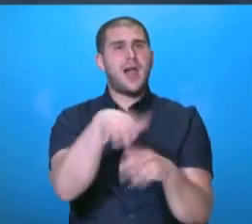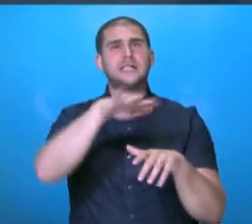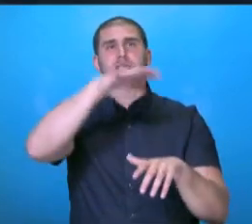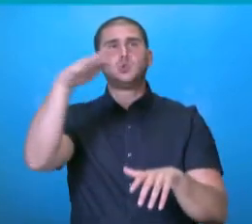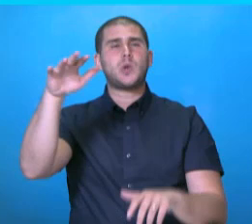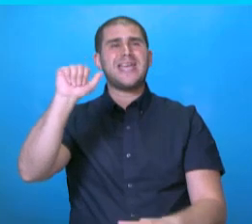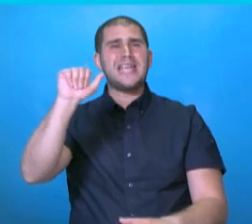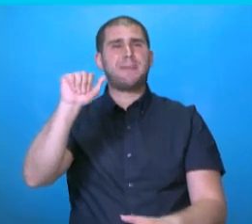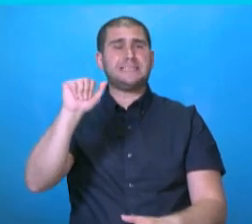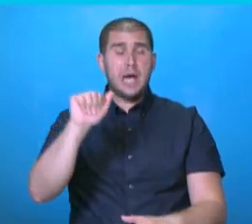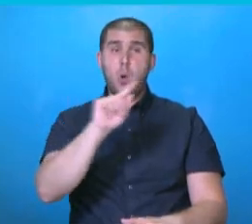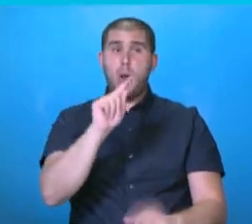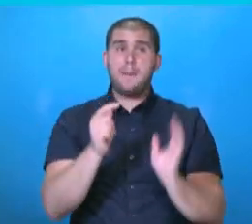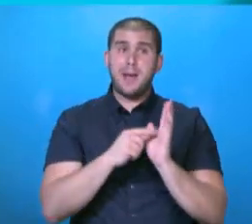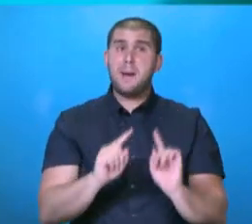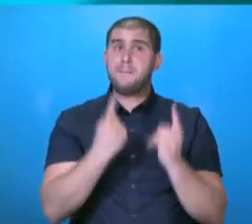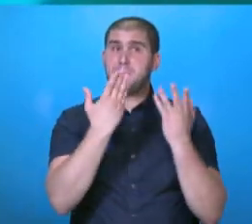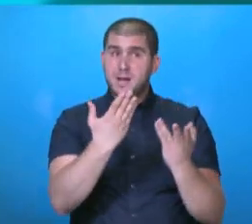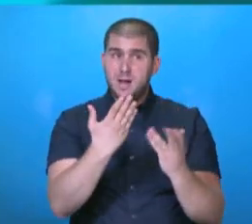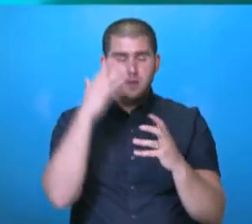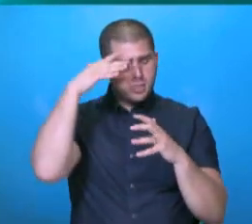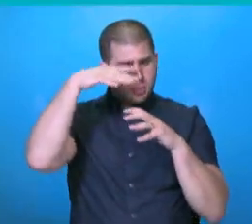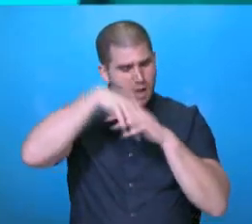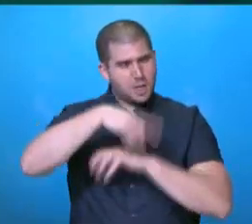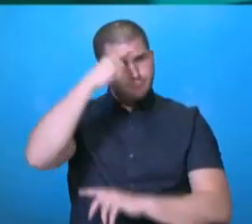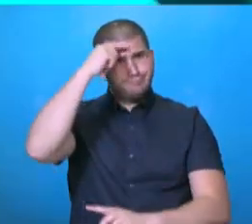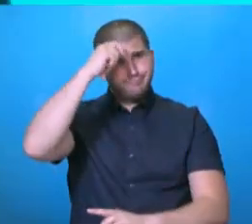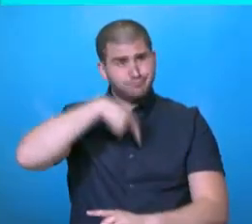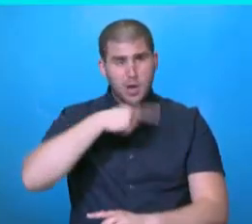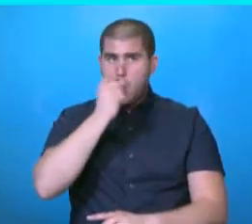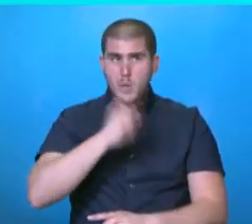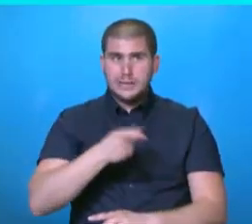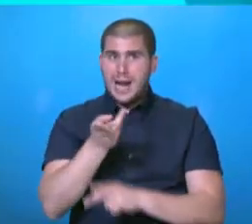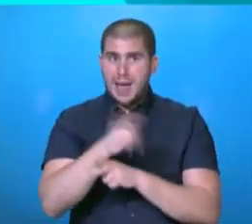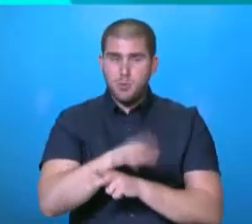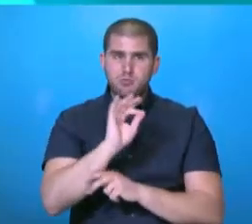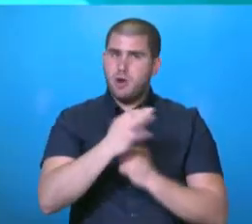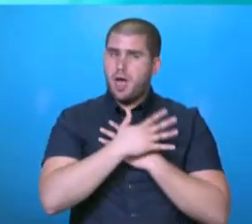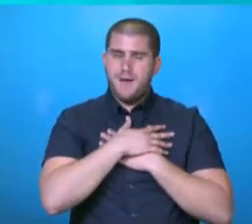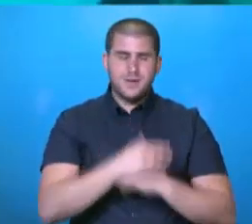בייביזה. אולי בעקבות המקרה הזה תחלחל התובנה, לא צריך למות למען האהבה.